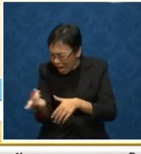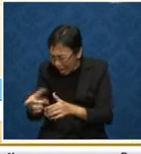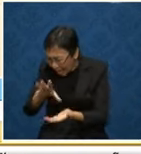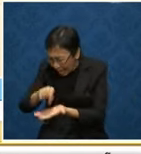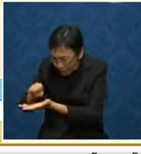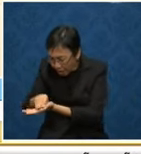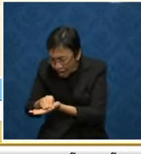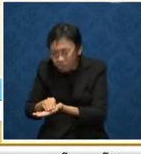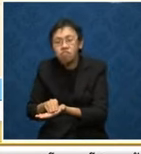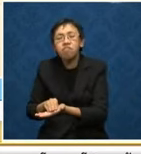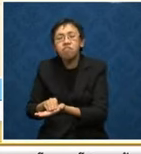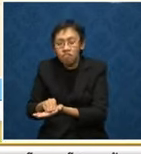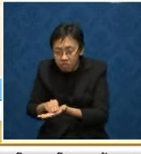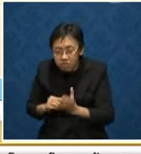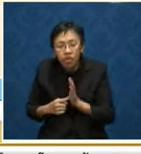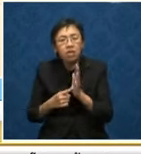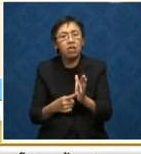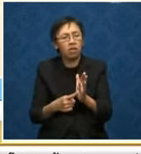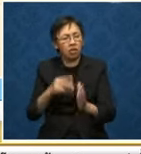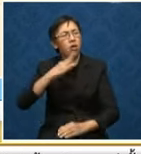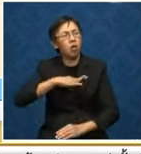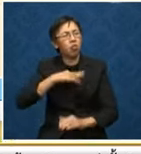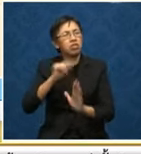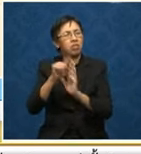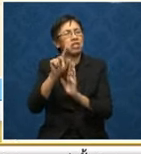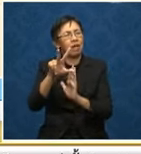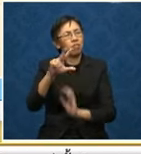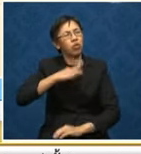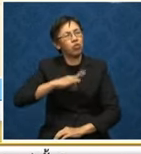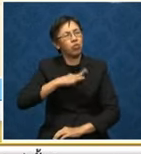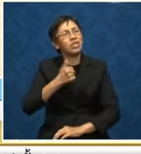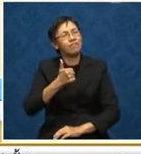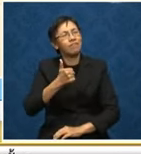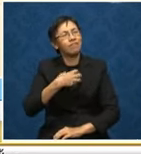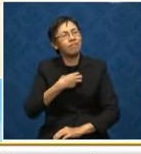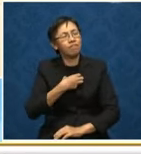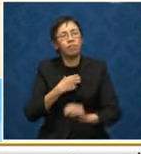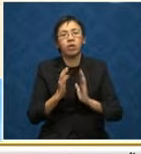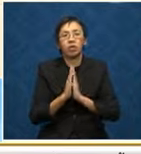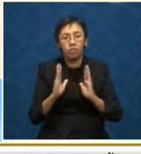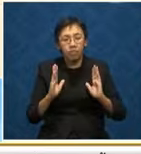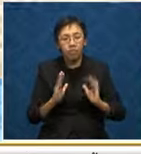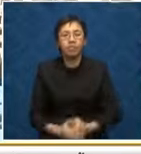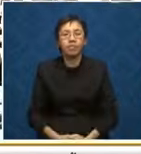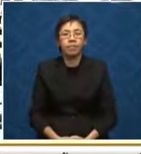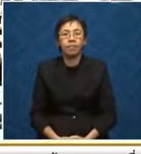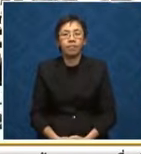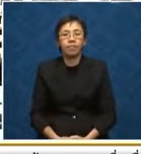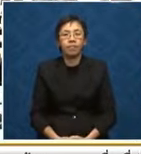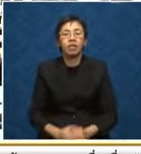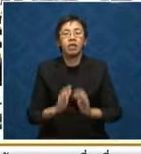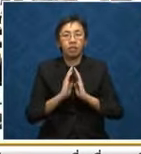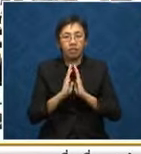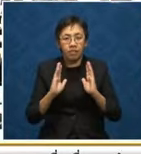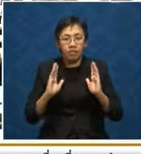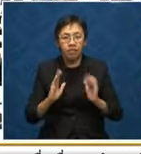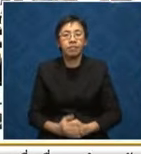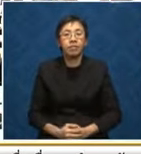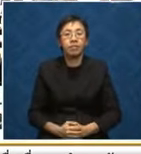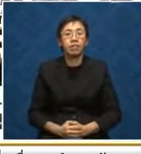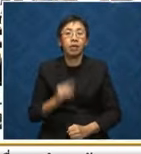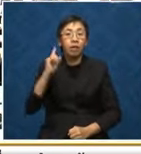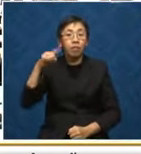องเป็นตัวแทนของพี่น้องประชาชนครับอันนี้สิ่งที่พี่น้องอยากเห็นครับท่านประธานครับขอบคุณครับ ขอบคุณมากครับมี